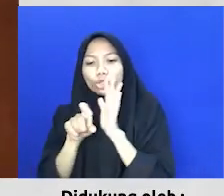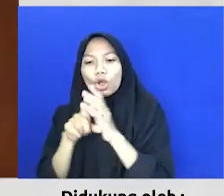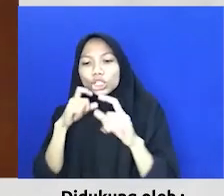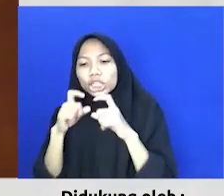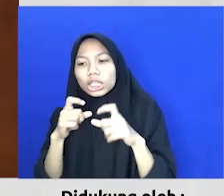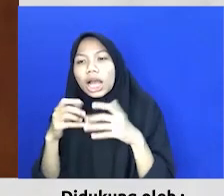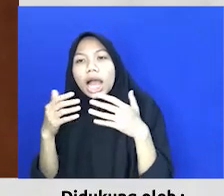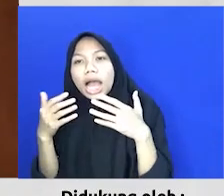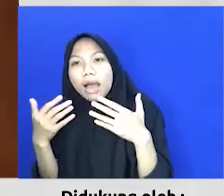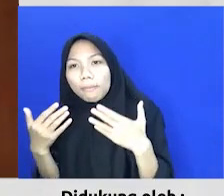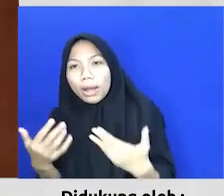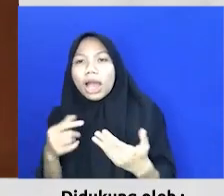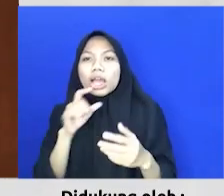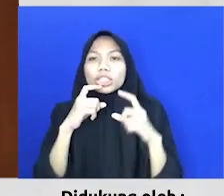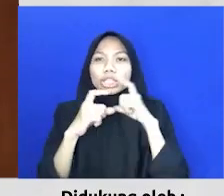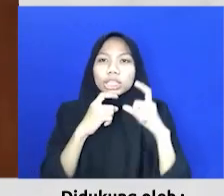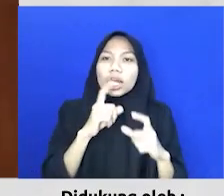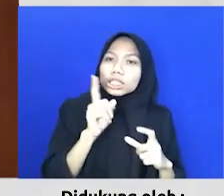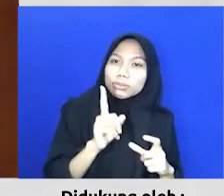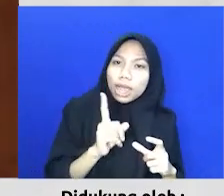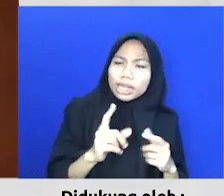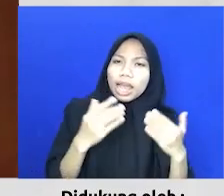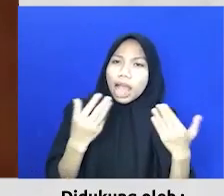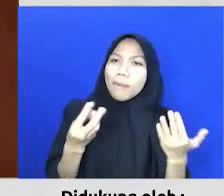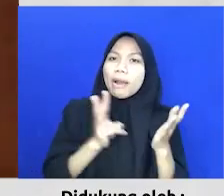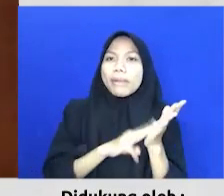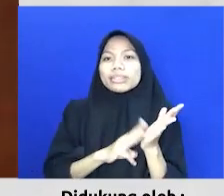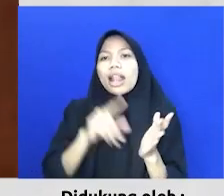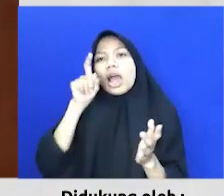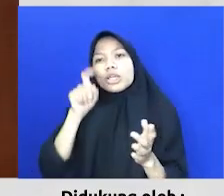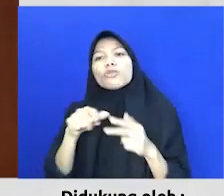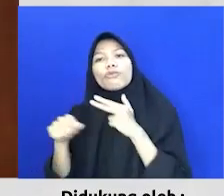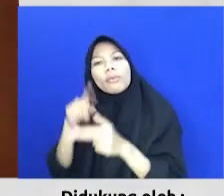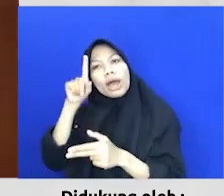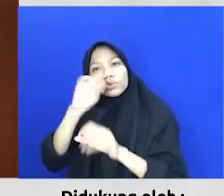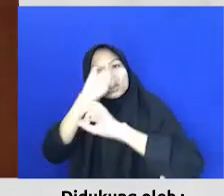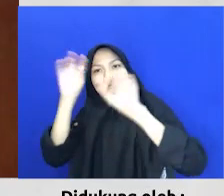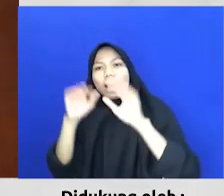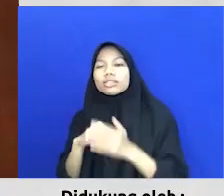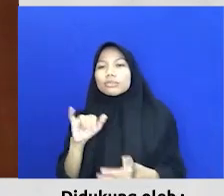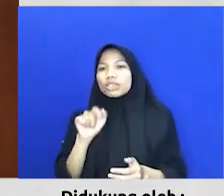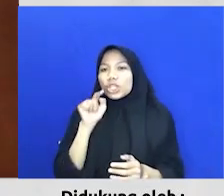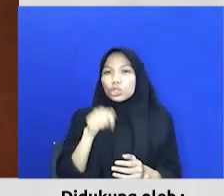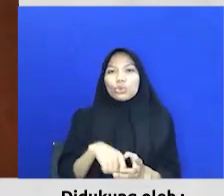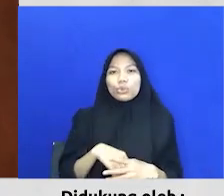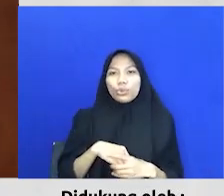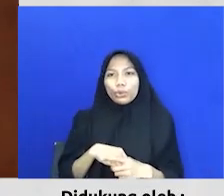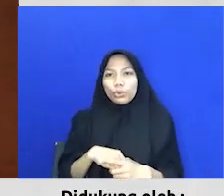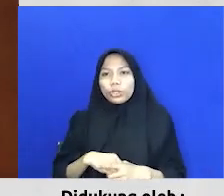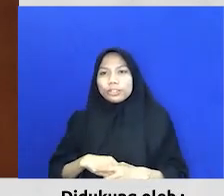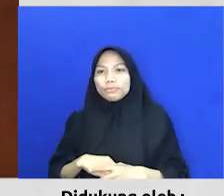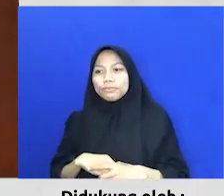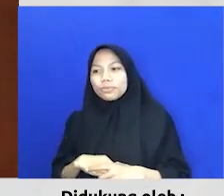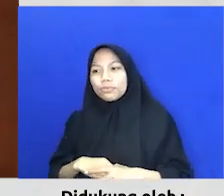Nah, Saiful Bahri ini kebetulan orang Minang, dia mengerti kan. Nah, lantas kami buat lagu-lagunya dari babak